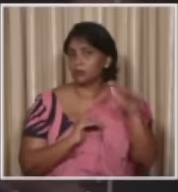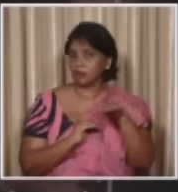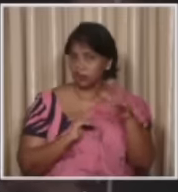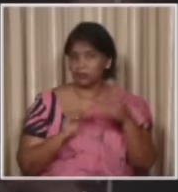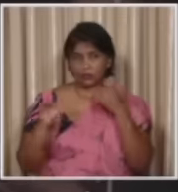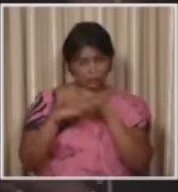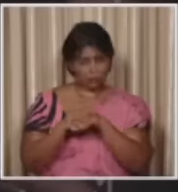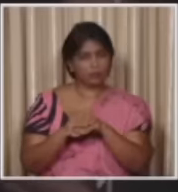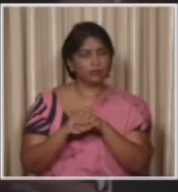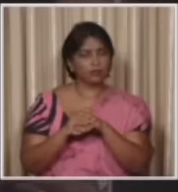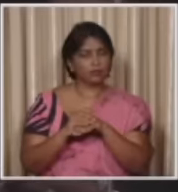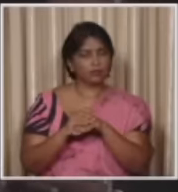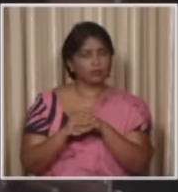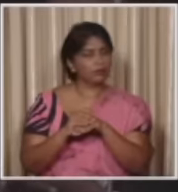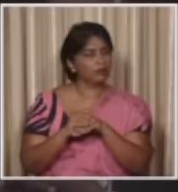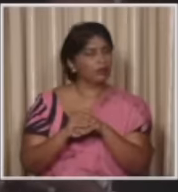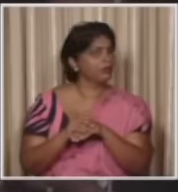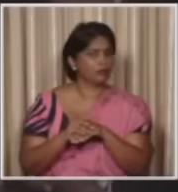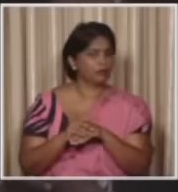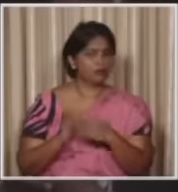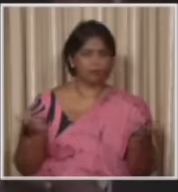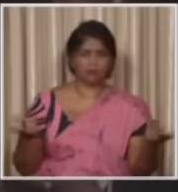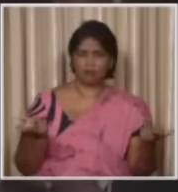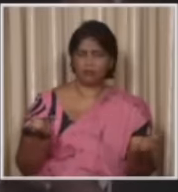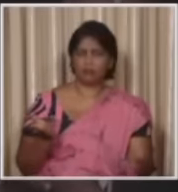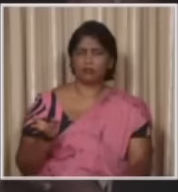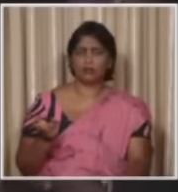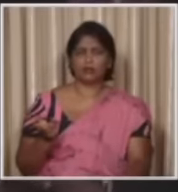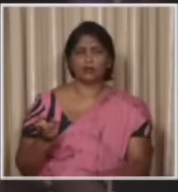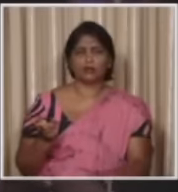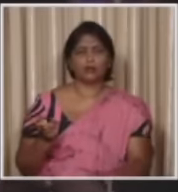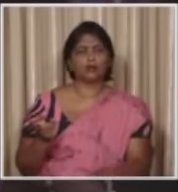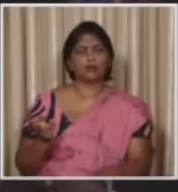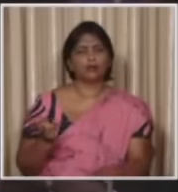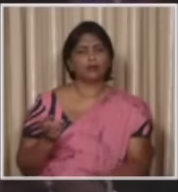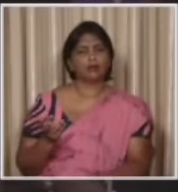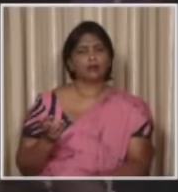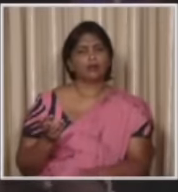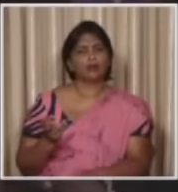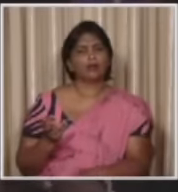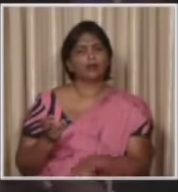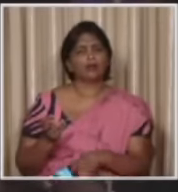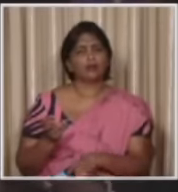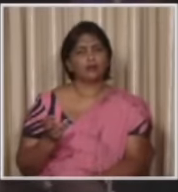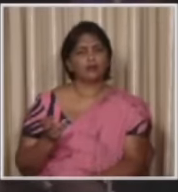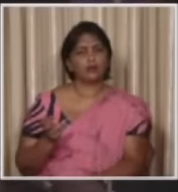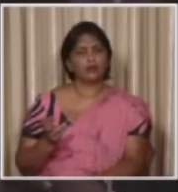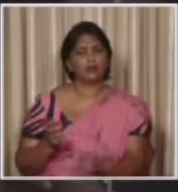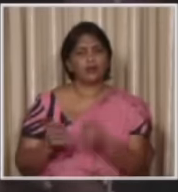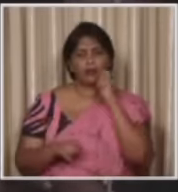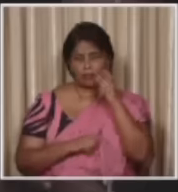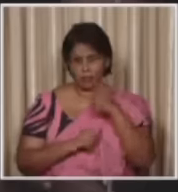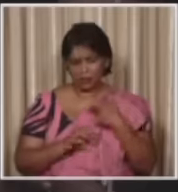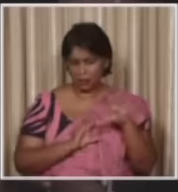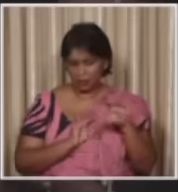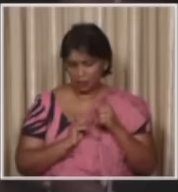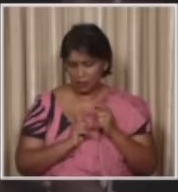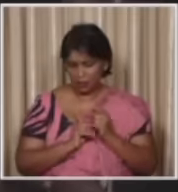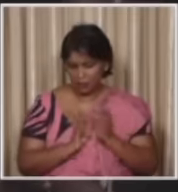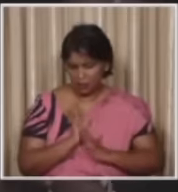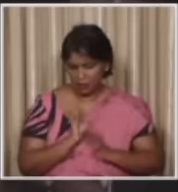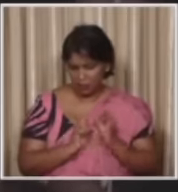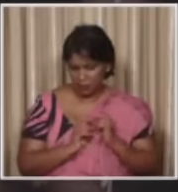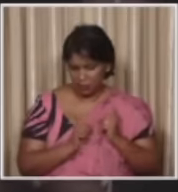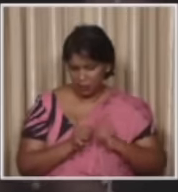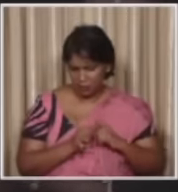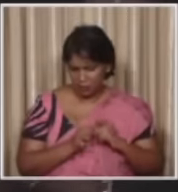මෙතනටපත් කරන්නේ මේක හරි ප්‍රශ්නයක් ජනතාව ඡන්දය දීලාපත් කළා තියෙන රටේ ජනාධිපතිවරයෙකුයි මේ පාර්ලිමේන්තු මන්ත්‍රීවරුනි ප්‍රශ්න